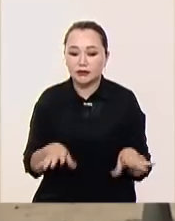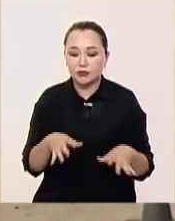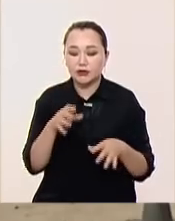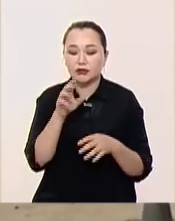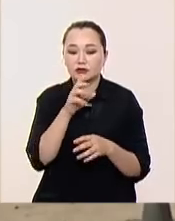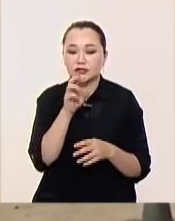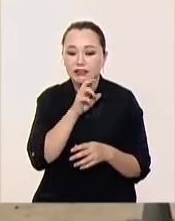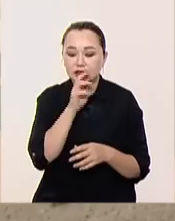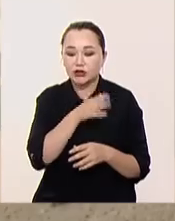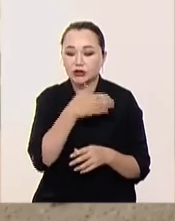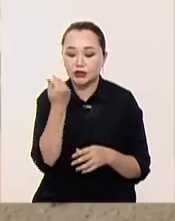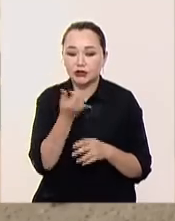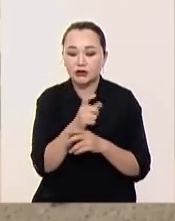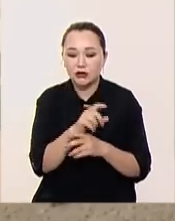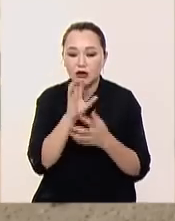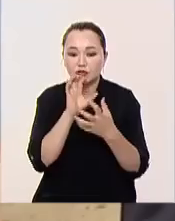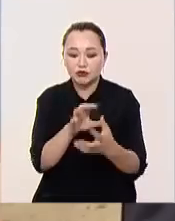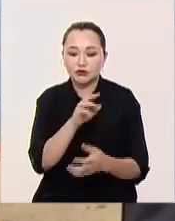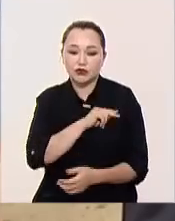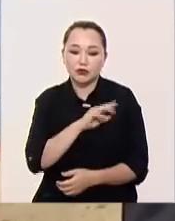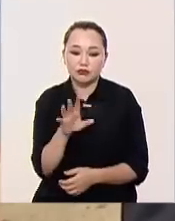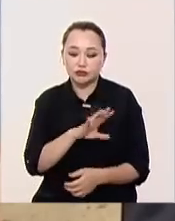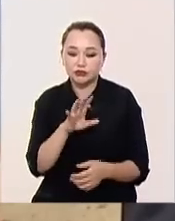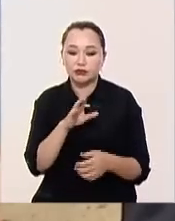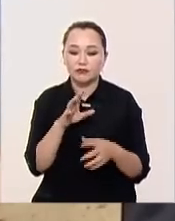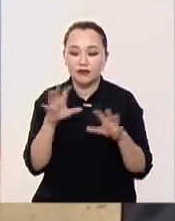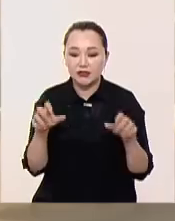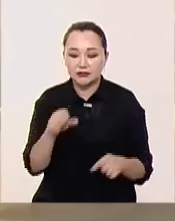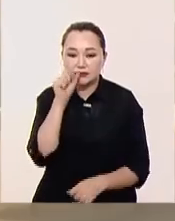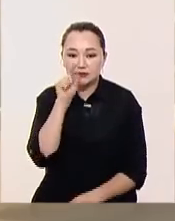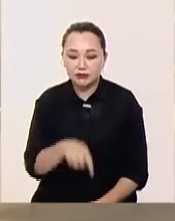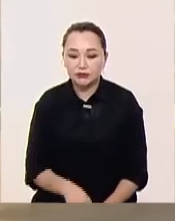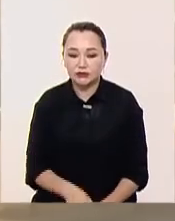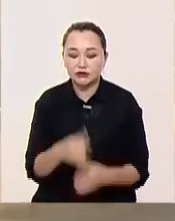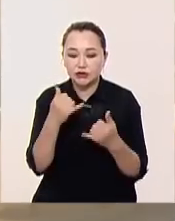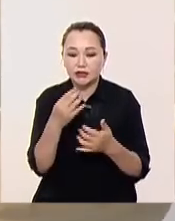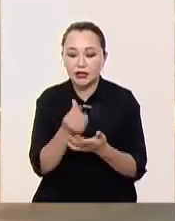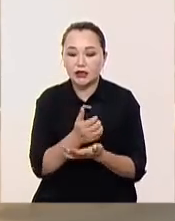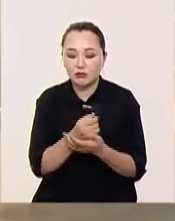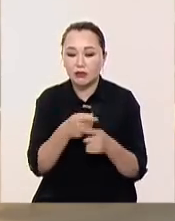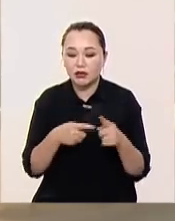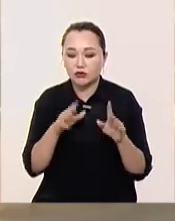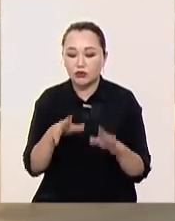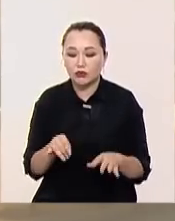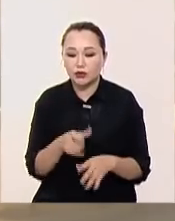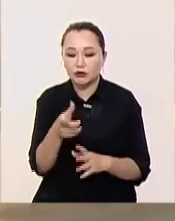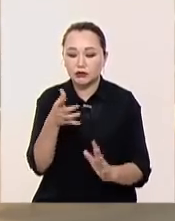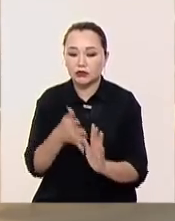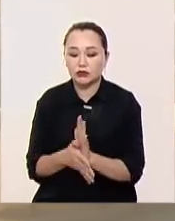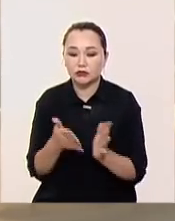Дизельдің жоқтығынан қоғамдық көліктердің жолға шыға алмай қалғанын биліктегілер біле ме? Қазір тапқан ақшасының жартысы тек қана жолмен кетіп